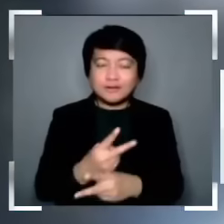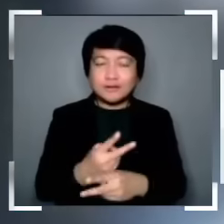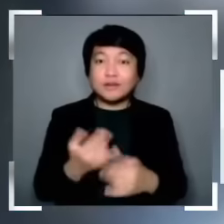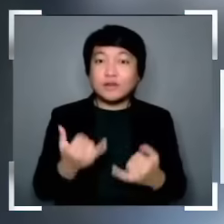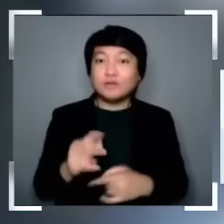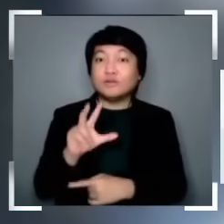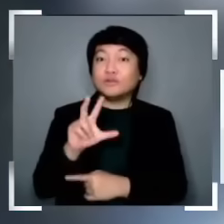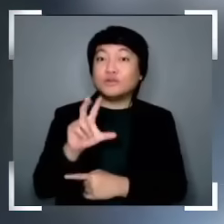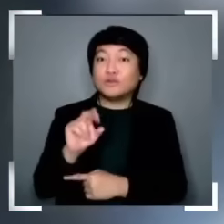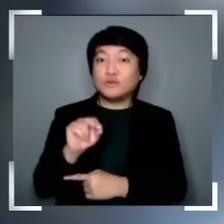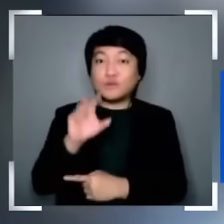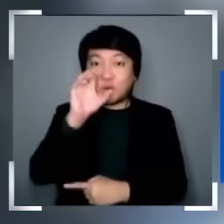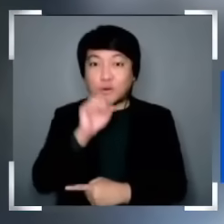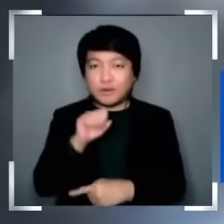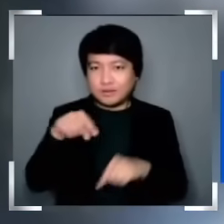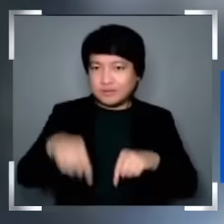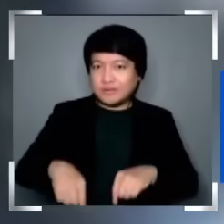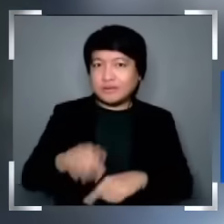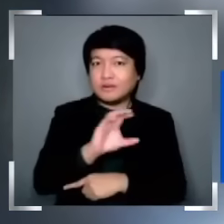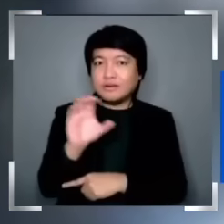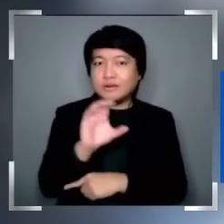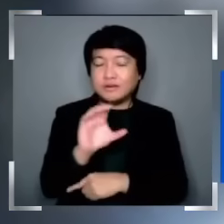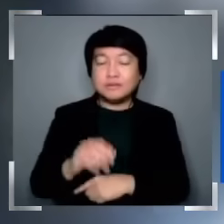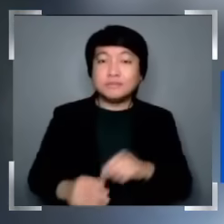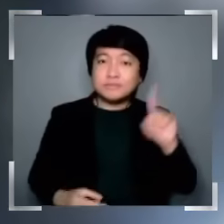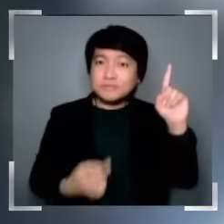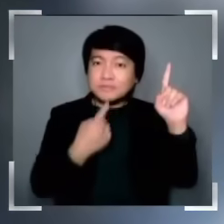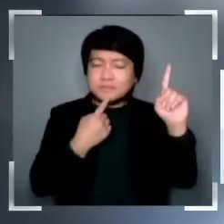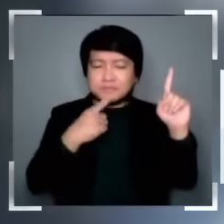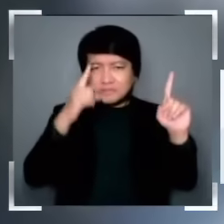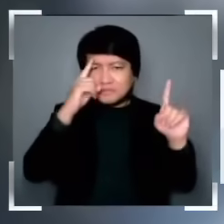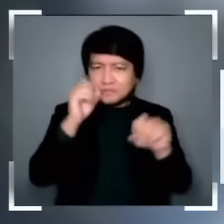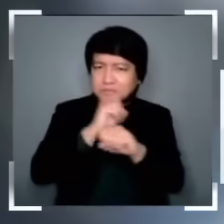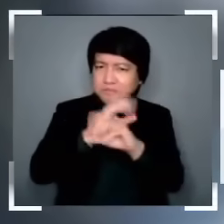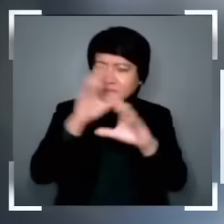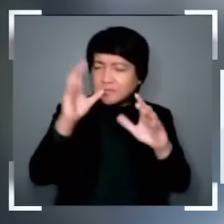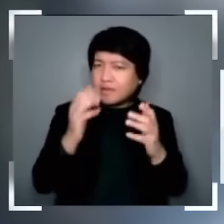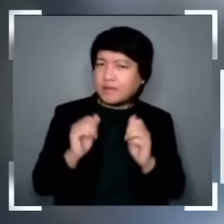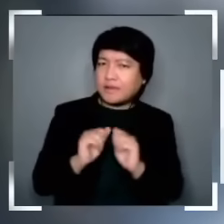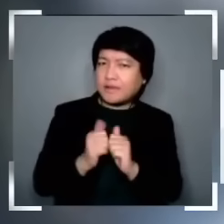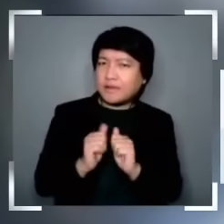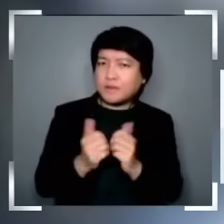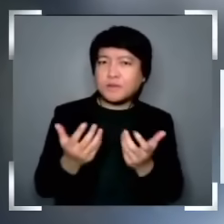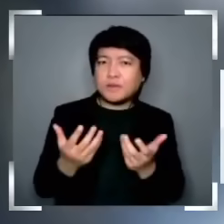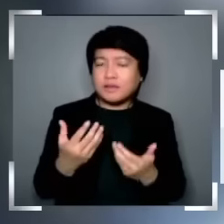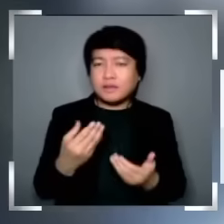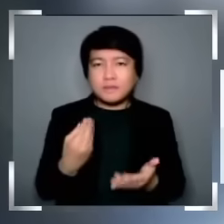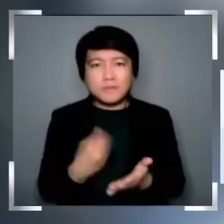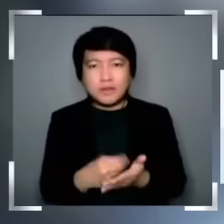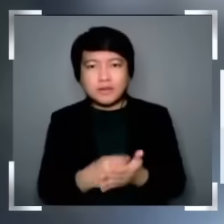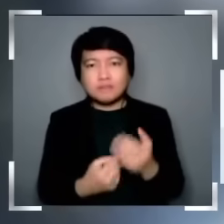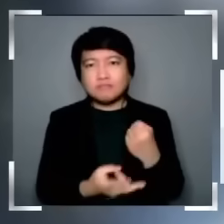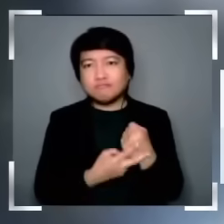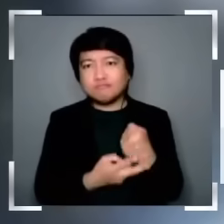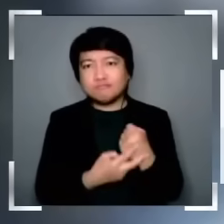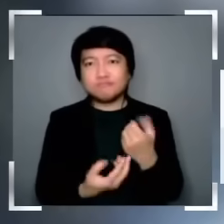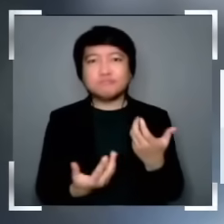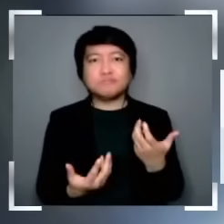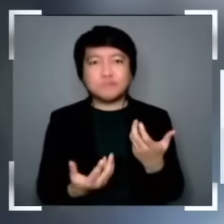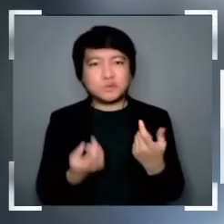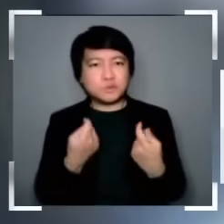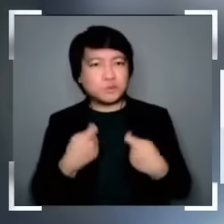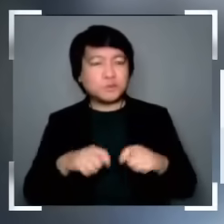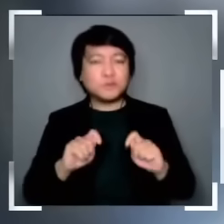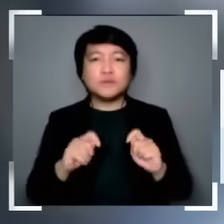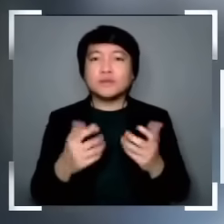Gumating talaga yung pagkakataon na nag-isip ako ng paraan kung paano makakaipon and magta-try, magre-risk sa